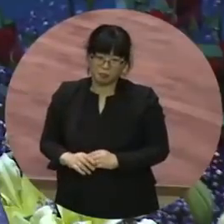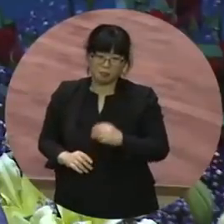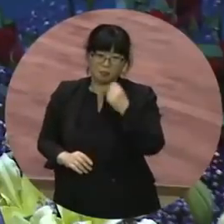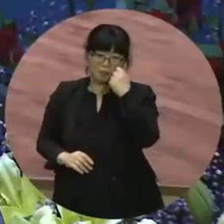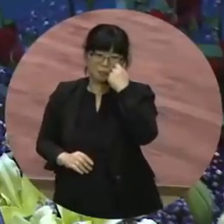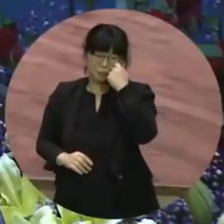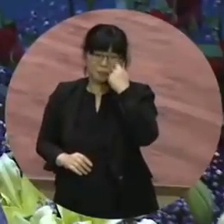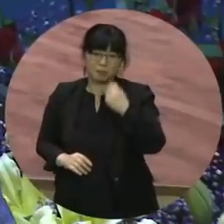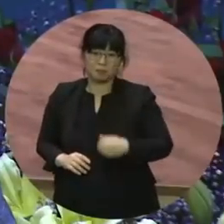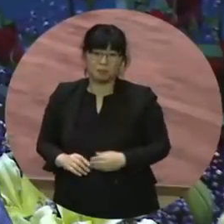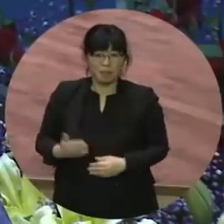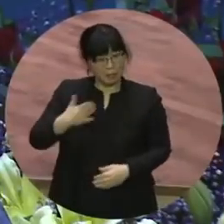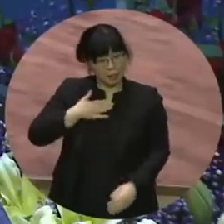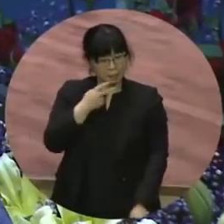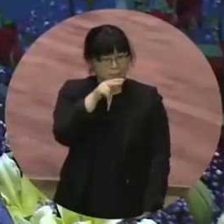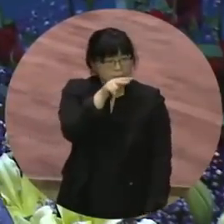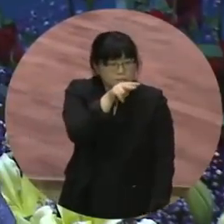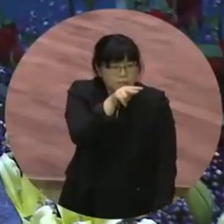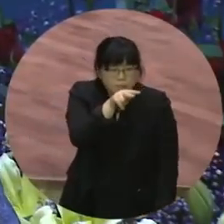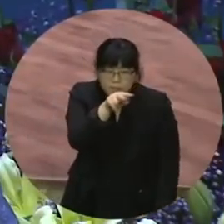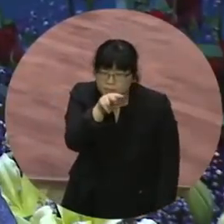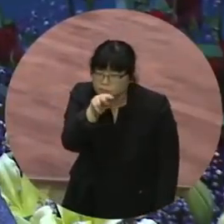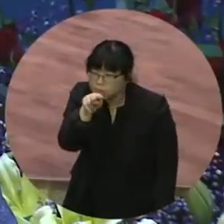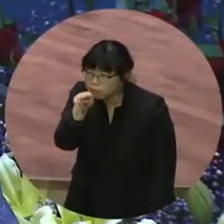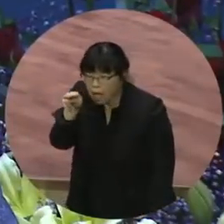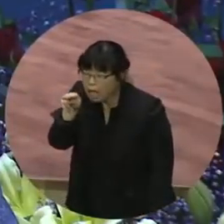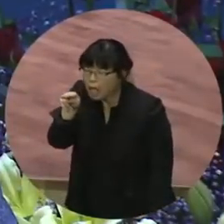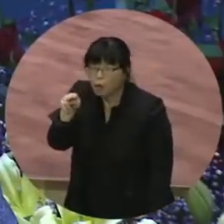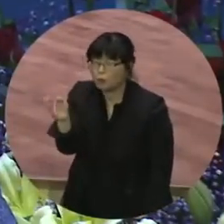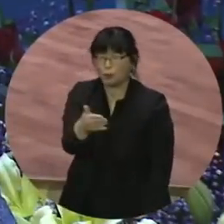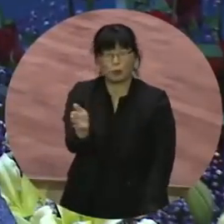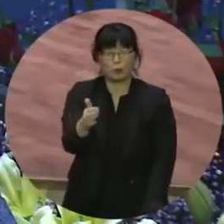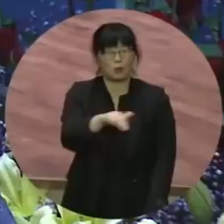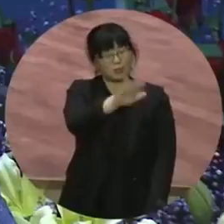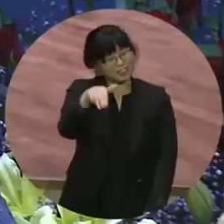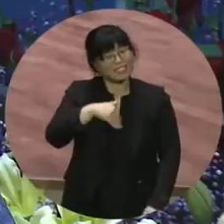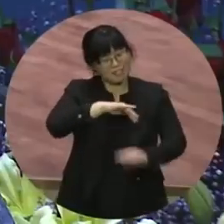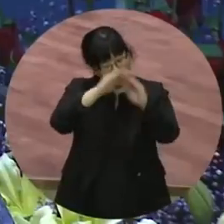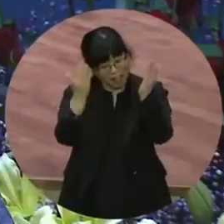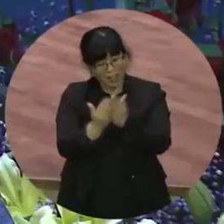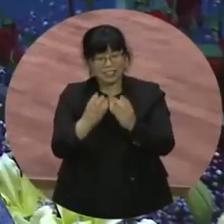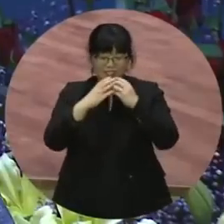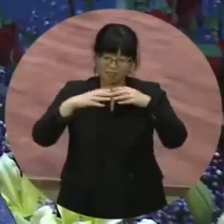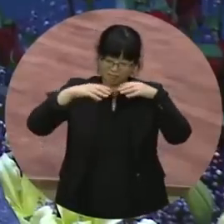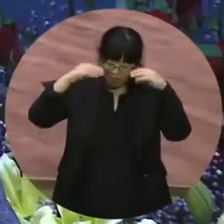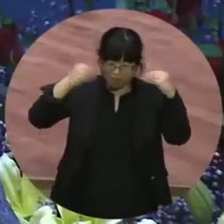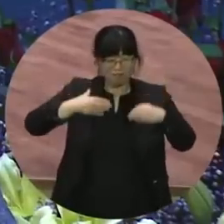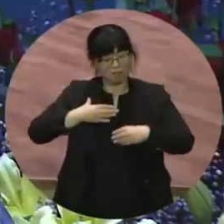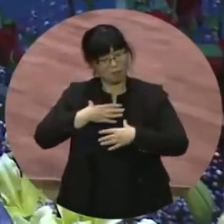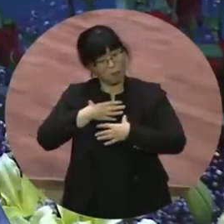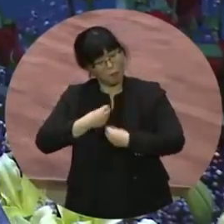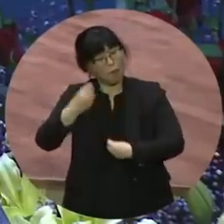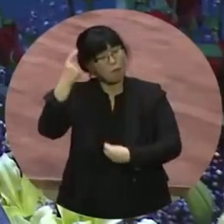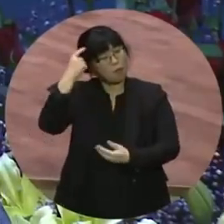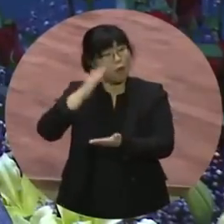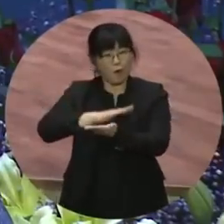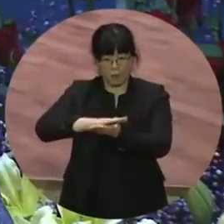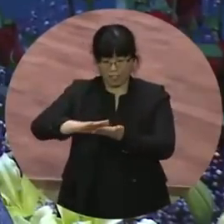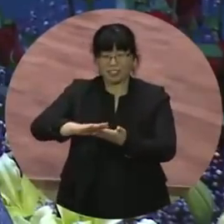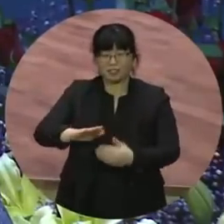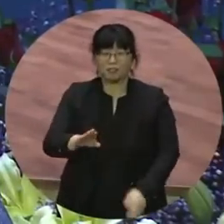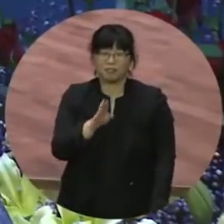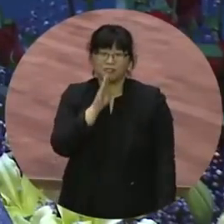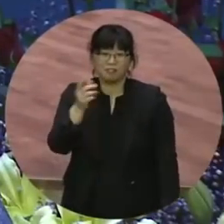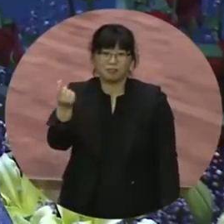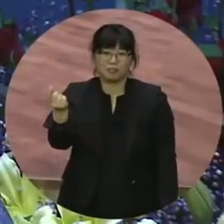그런 분 내가 보니까 한 분도 안 계세요. 자, 참 자유를 맛보시기 바랍니다. 예수 믿으면 이왕 예수 믿는